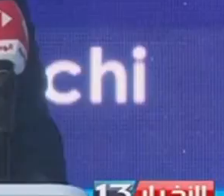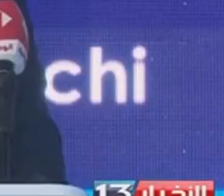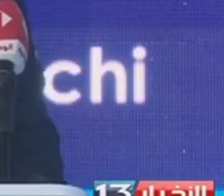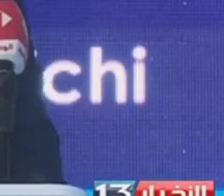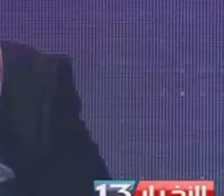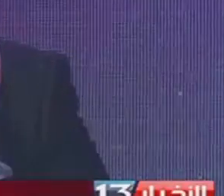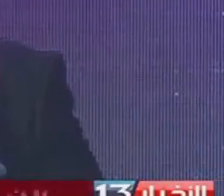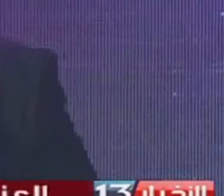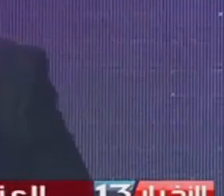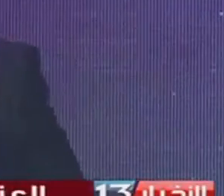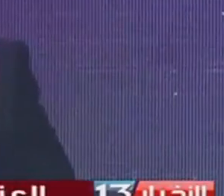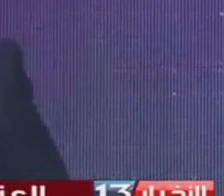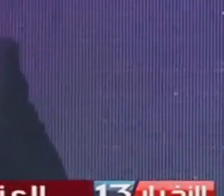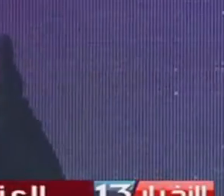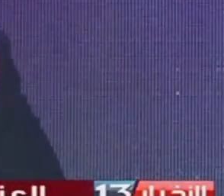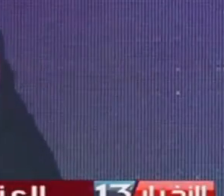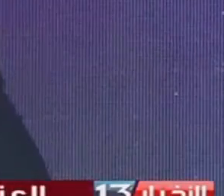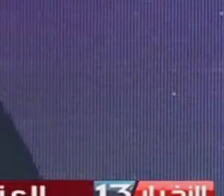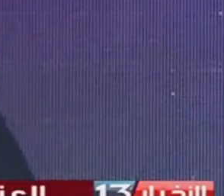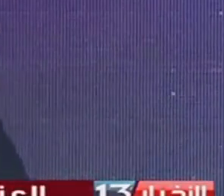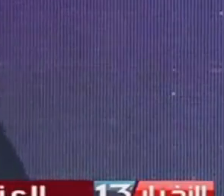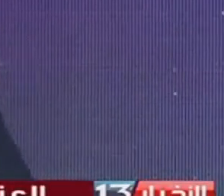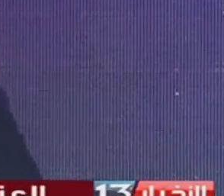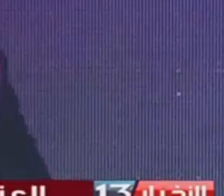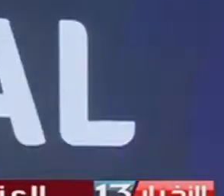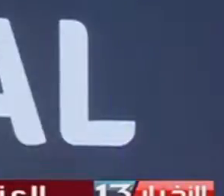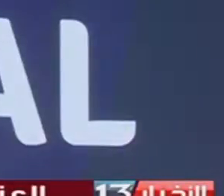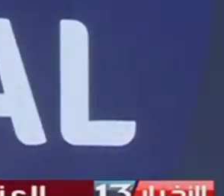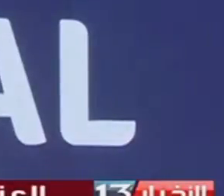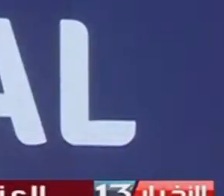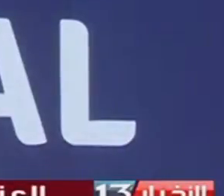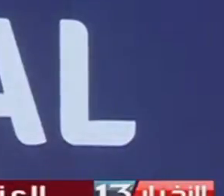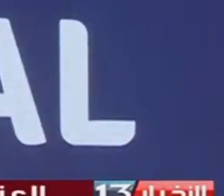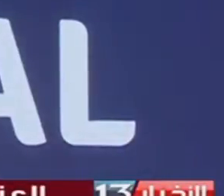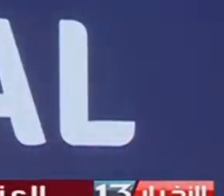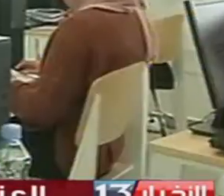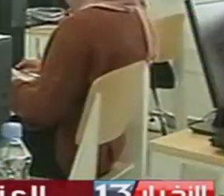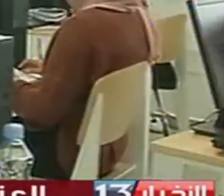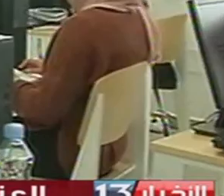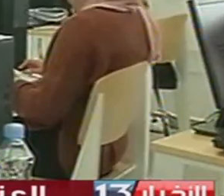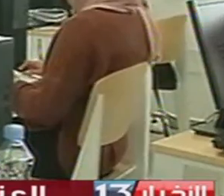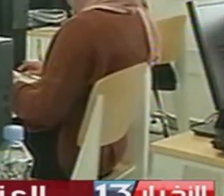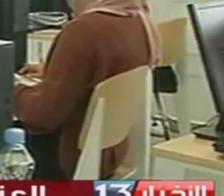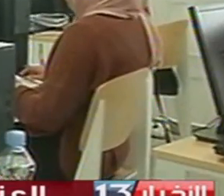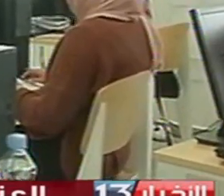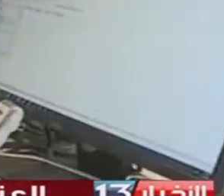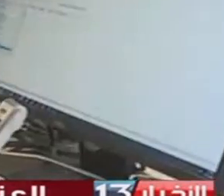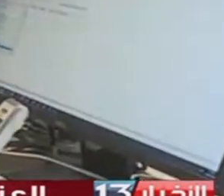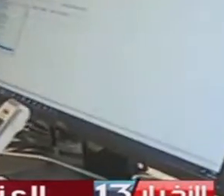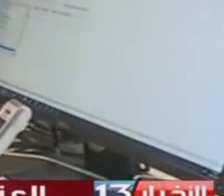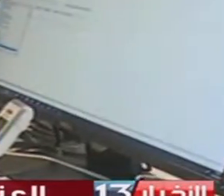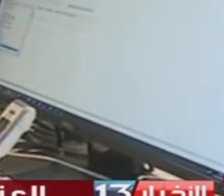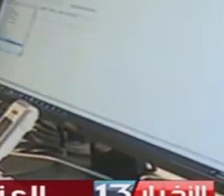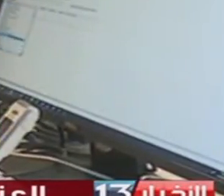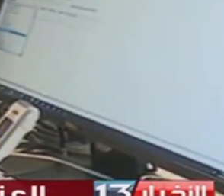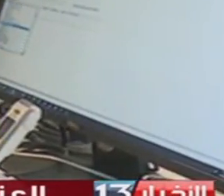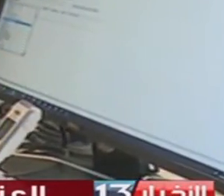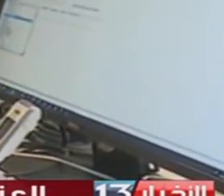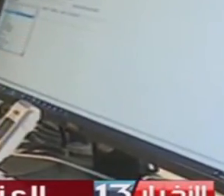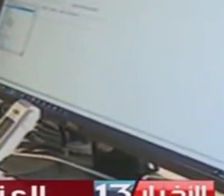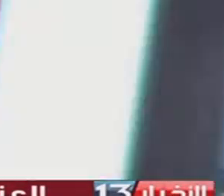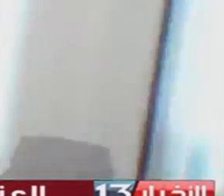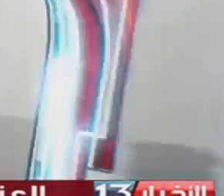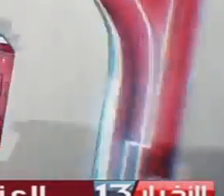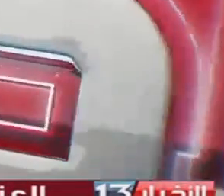افتتاح قمة تونس الرقمية في نسختها الخامسة بحضور أكثر من 1000 شخصية مختصة في الميدان، ورئيس الحكومة يشدد على أن لا